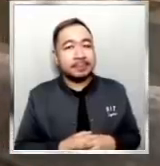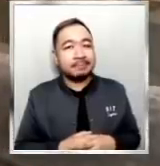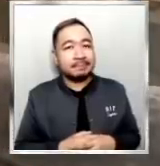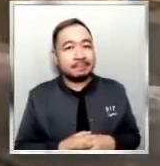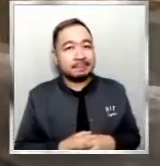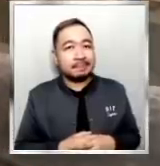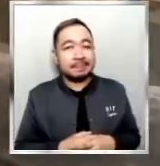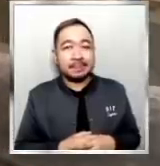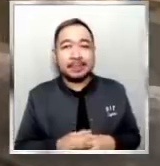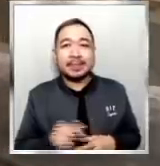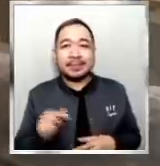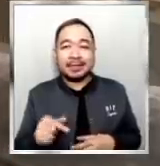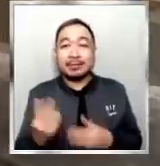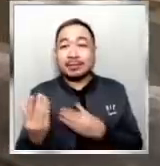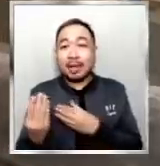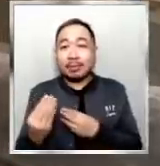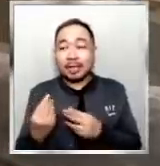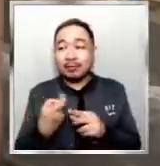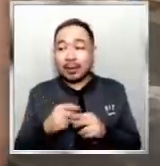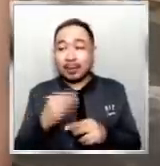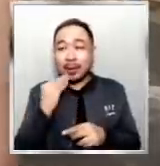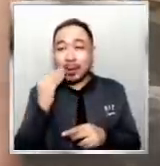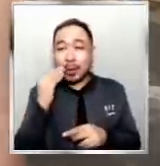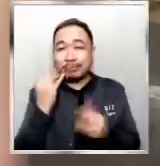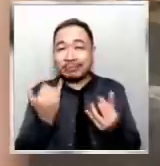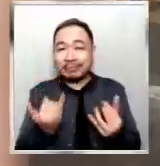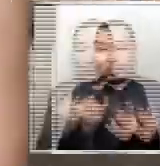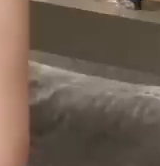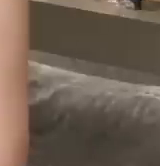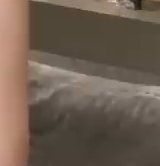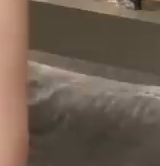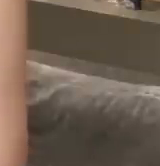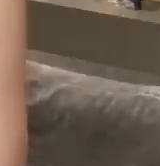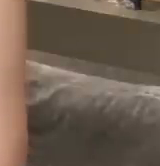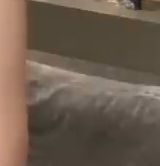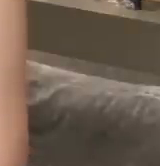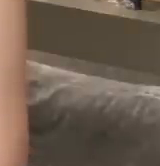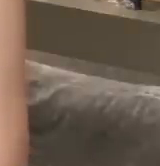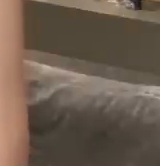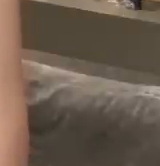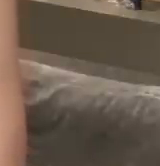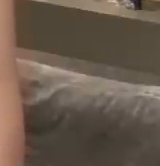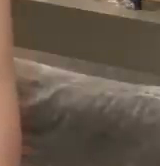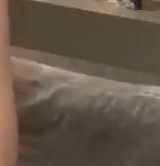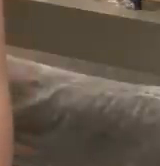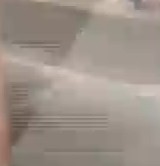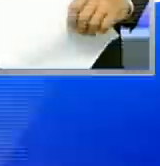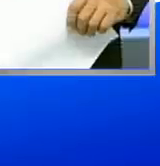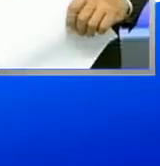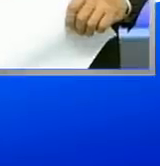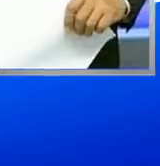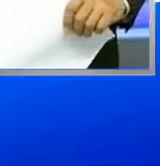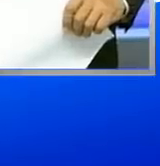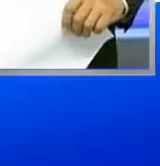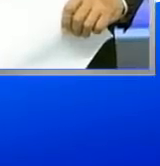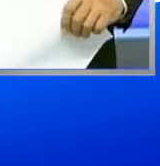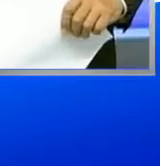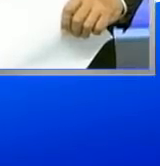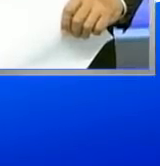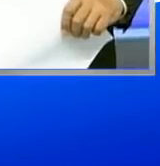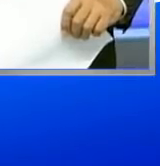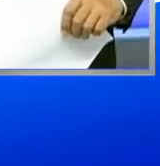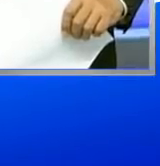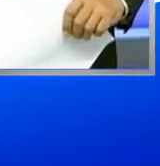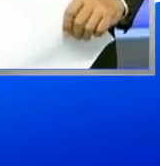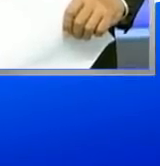And that's it for my chika from home ngayong Thursday night. Ako po si Iya Araliano. Miss Mel, Sir Mike, Miss Vicky. Salamat sa